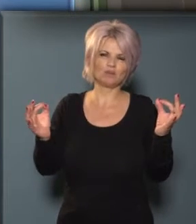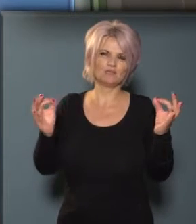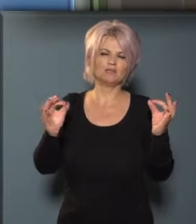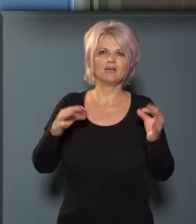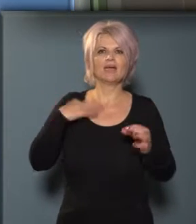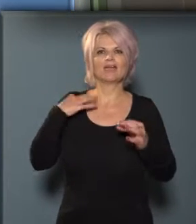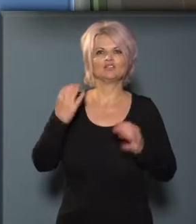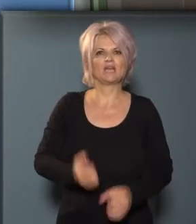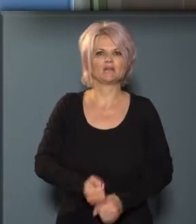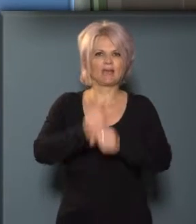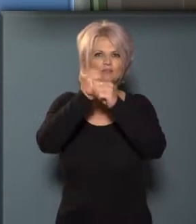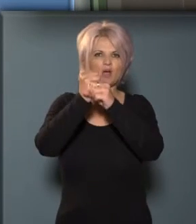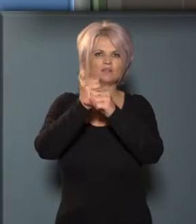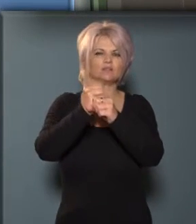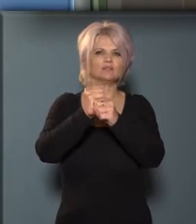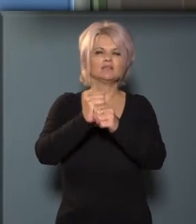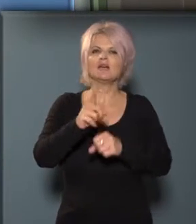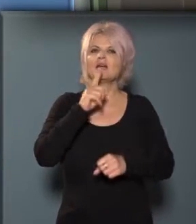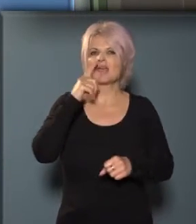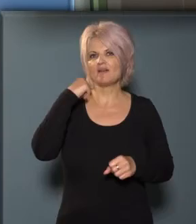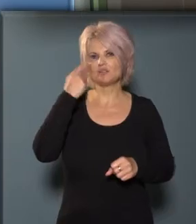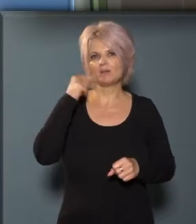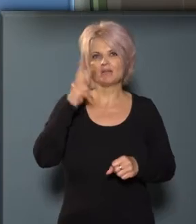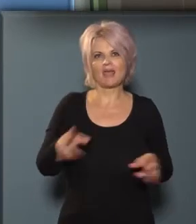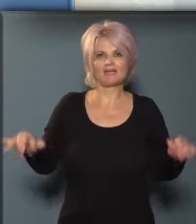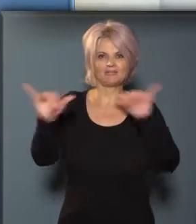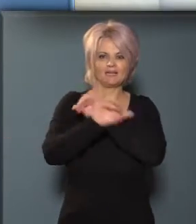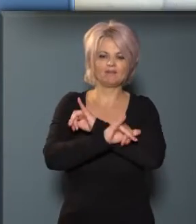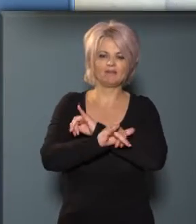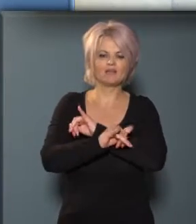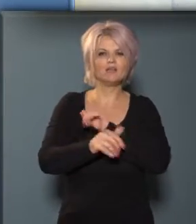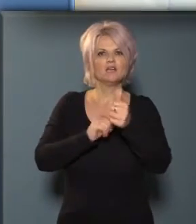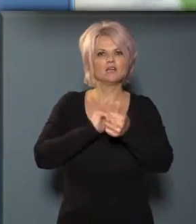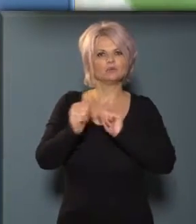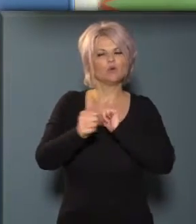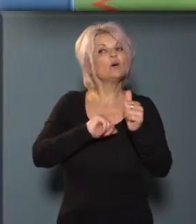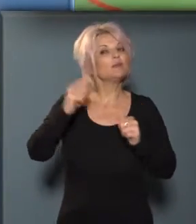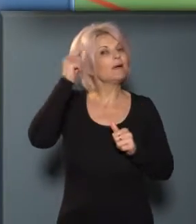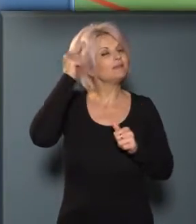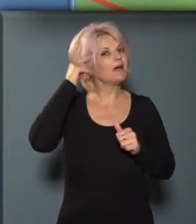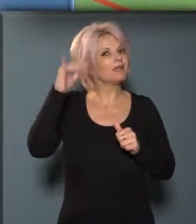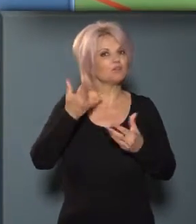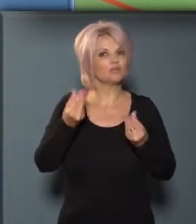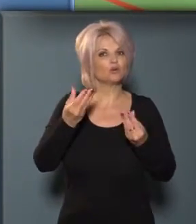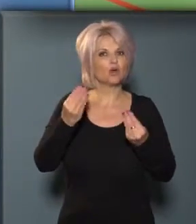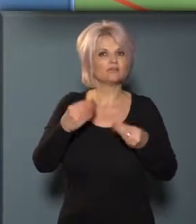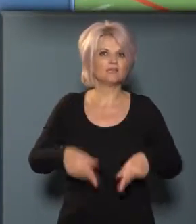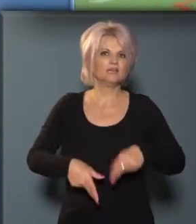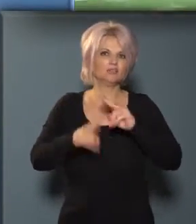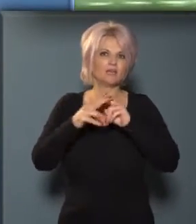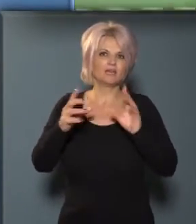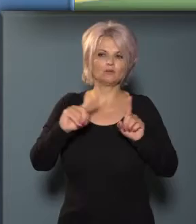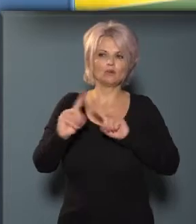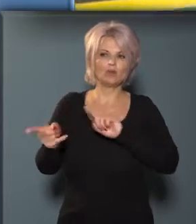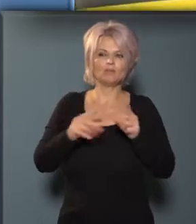megtartani. És arról talán kevesebbet beszélünk, de lehet, hogy tévedék, hogy a sport mentálisan is nagyon sokat segít. Akár különböző